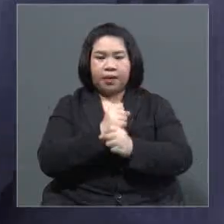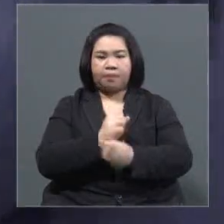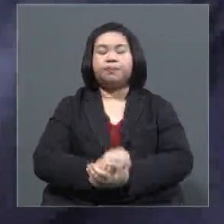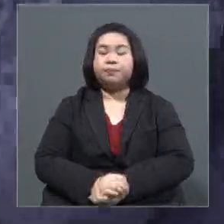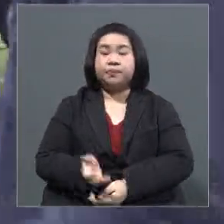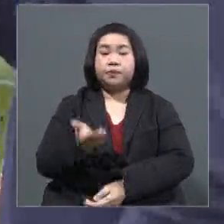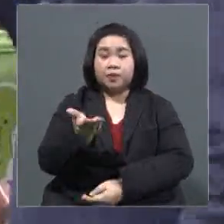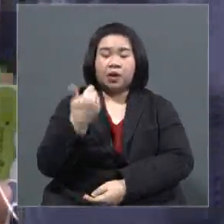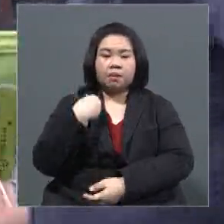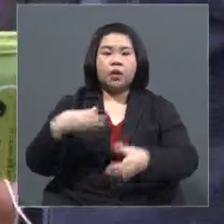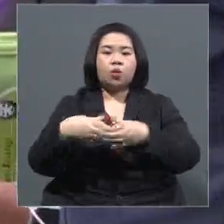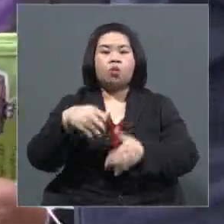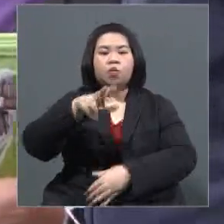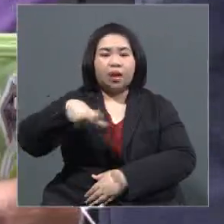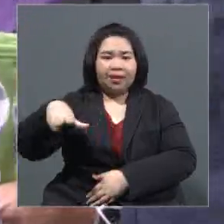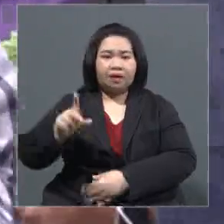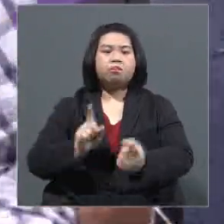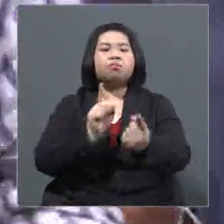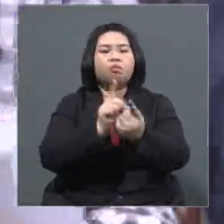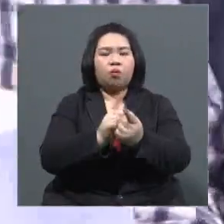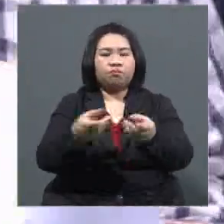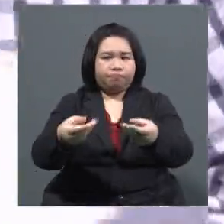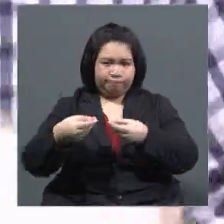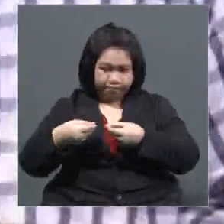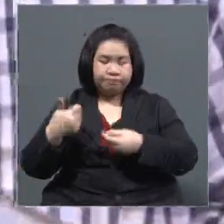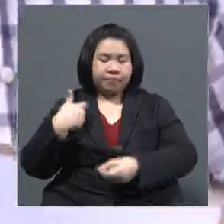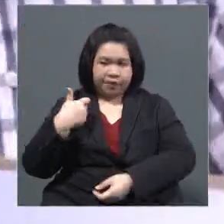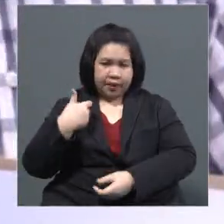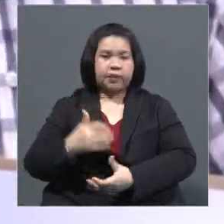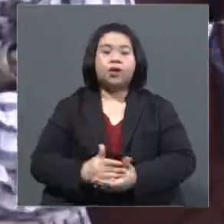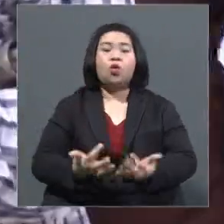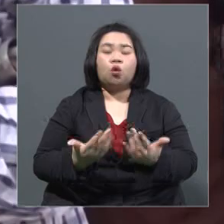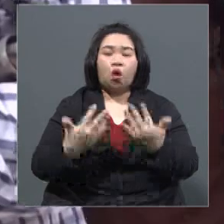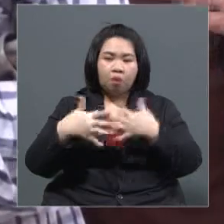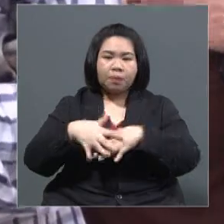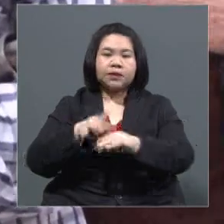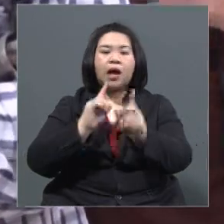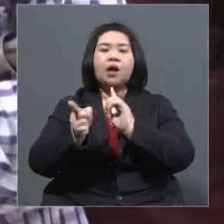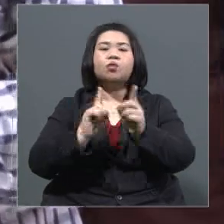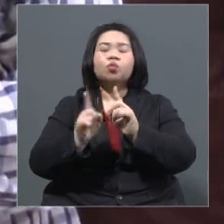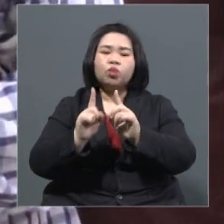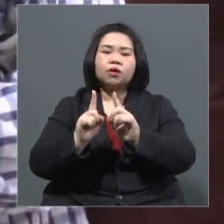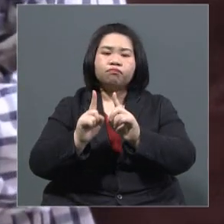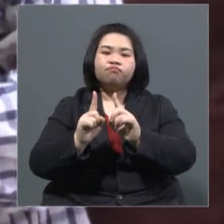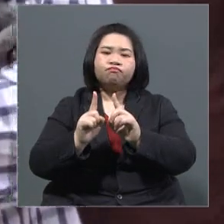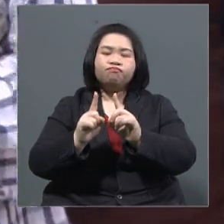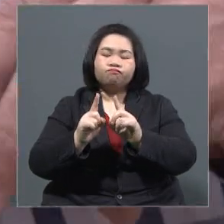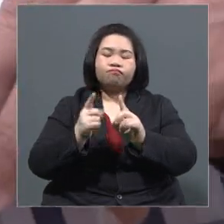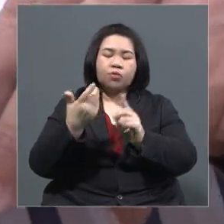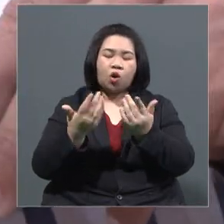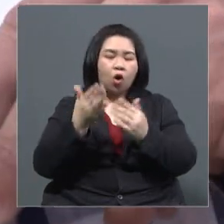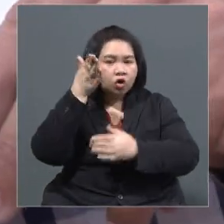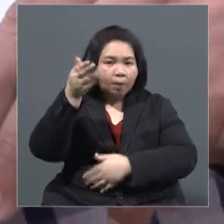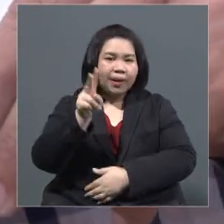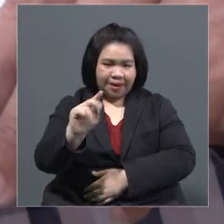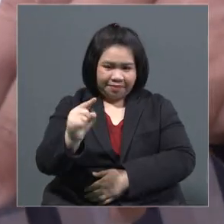แทนจากพรรคเพื่อไทยเป็นผู้ที่ออกมารับหนังสือพร้อมที่จะมีการประสานนัดพูดคุยกับกลุ่ม PMooveอย่างเป็นทางการอีกครั้งหนึ่ง